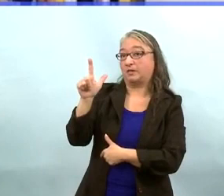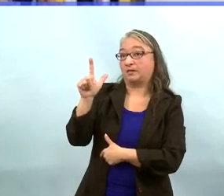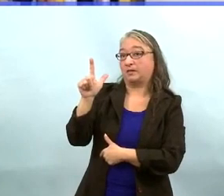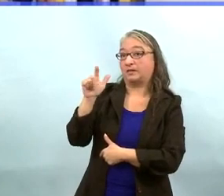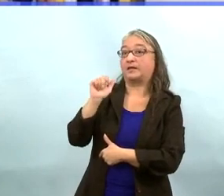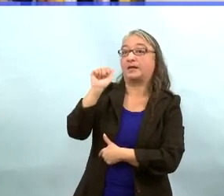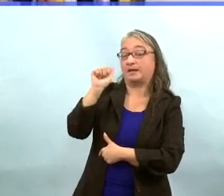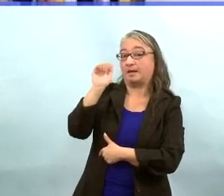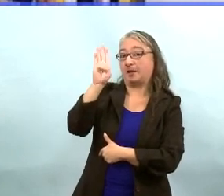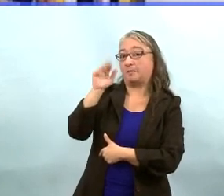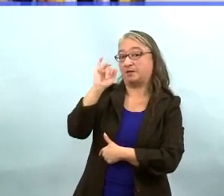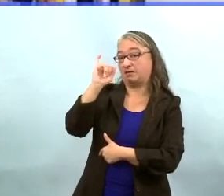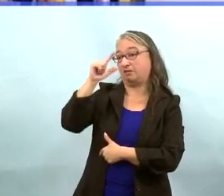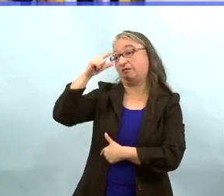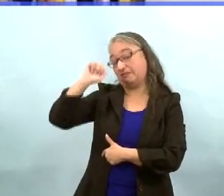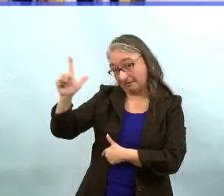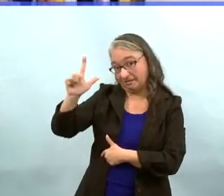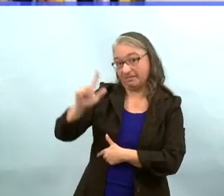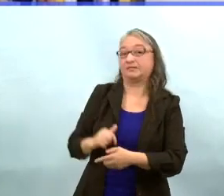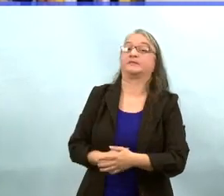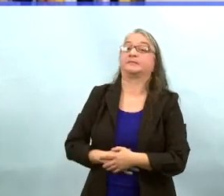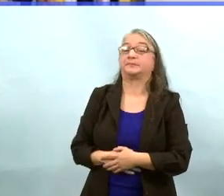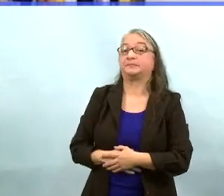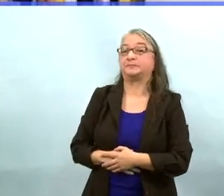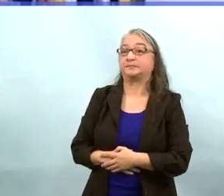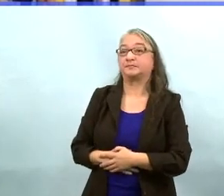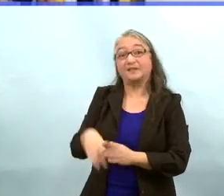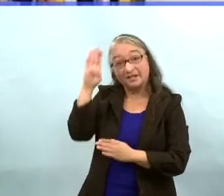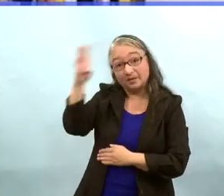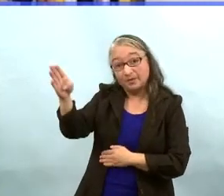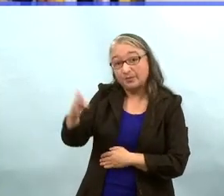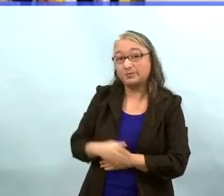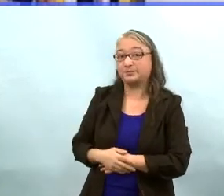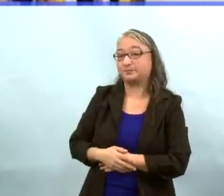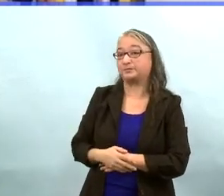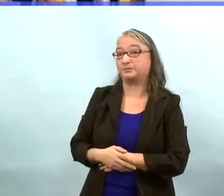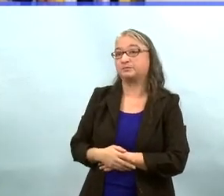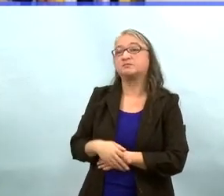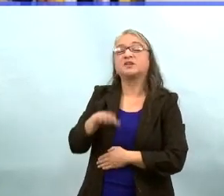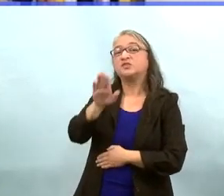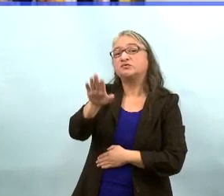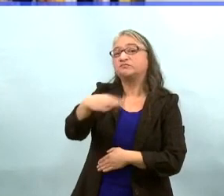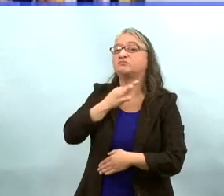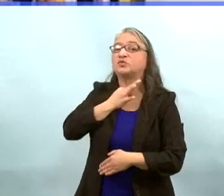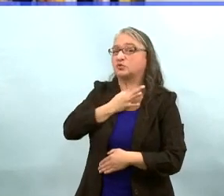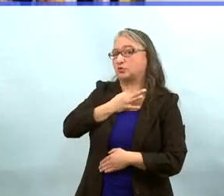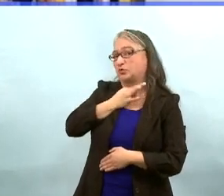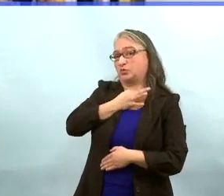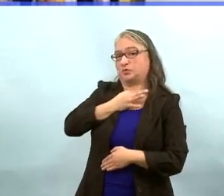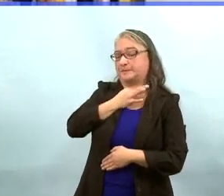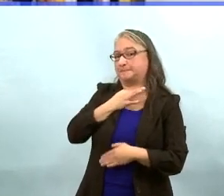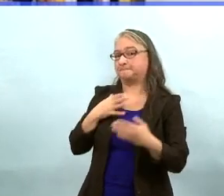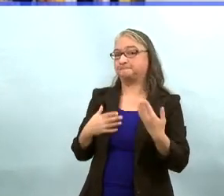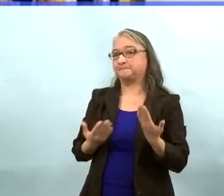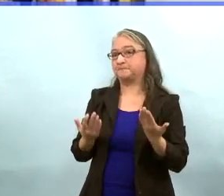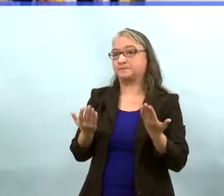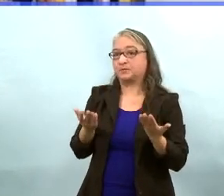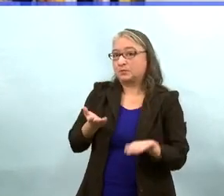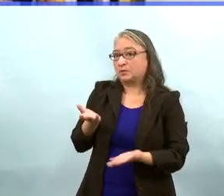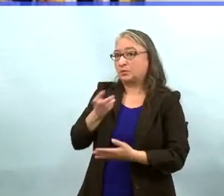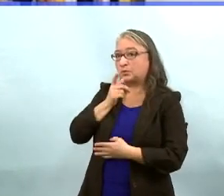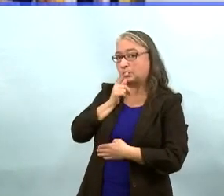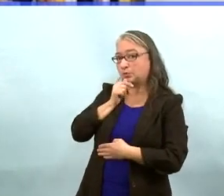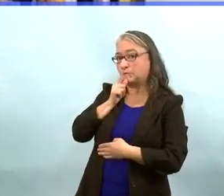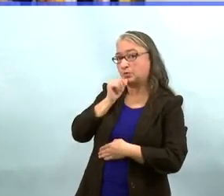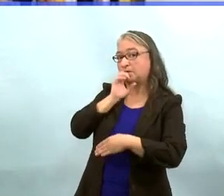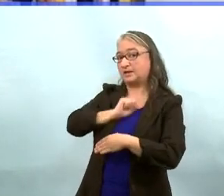Bonjour, Dr. Rimer. Je me demande simplement, est-ce qu'il est trop tôt pour penser